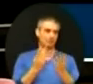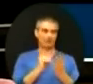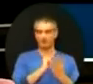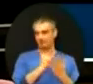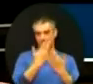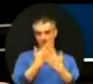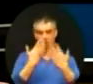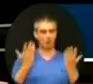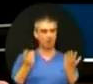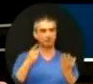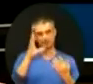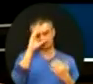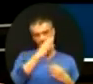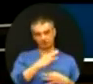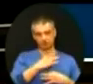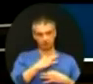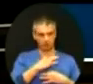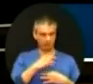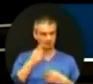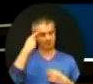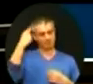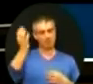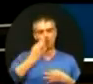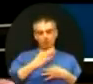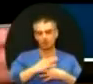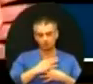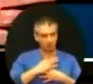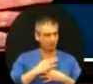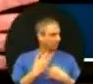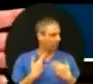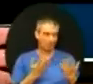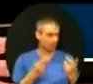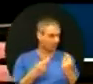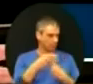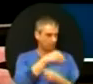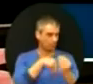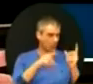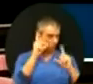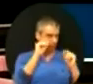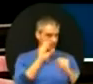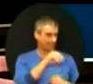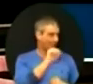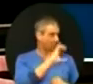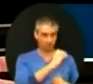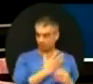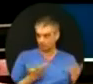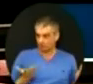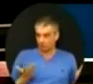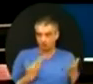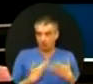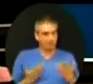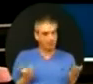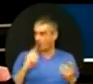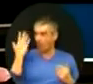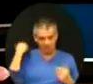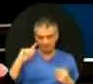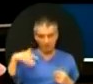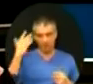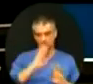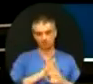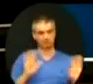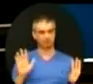ברורה מעליה. זו תפיסת העולם שלי, זו האידיאולוגיה שלי. אין כאן קומבינה עם איתן כבל? קודם כל, אין לא הייתה ולא